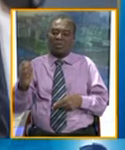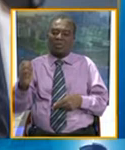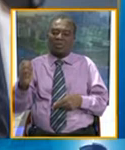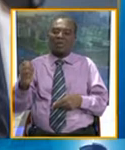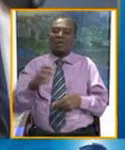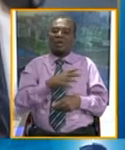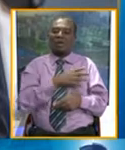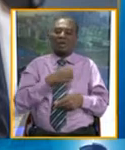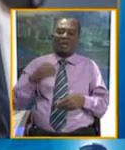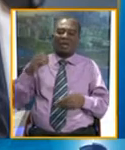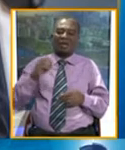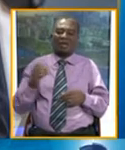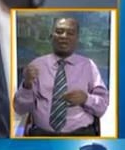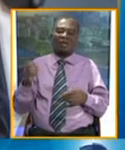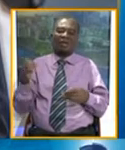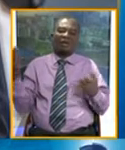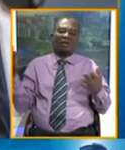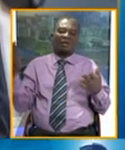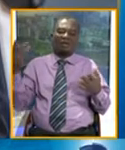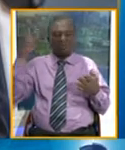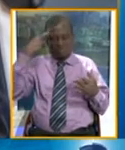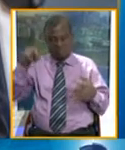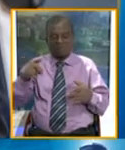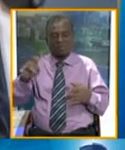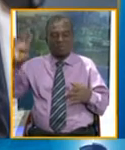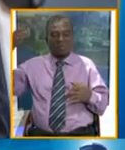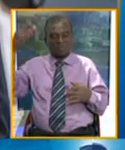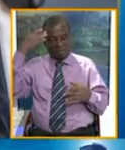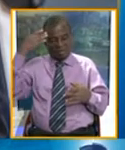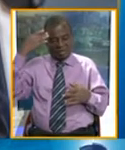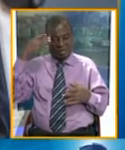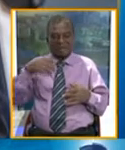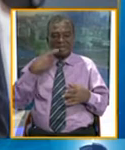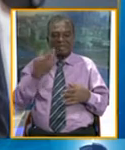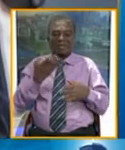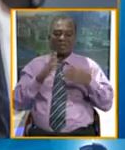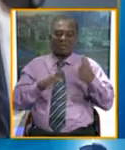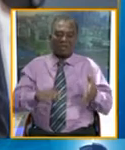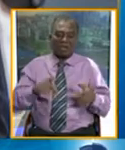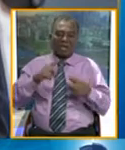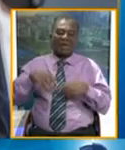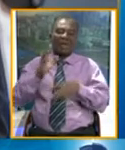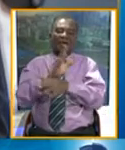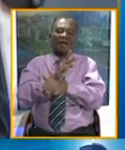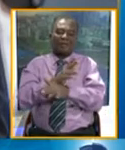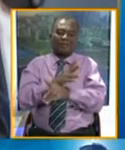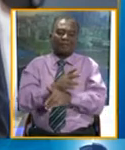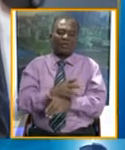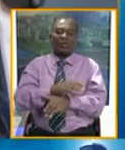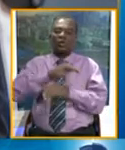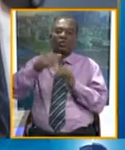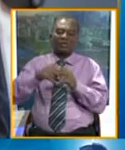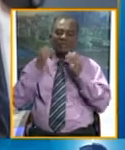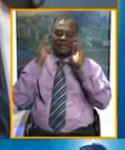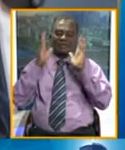Ahmed Bakayoko, décédé le 10 mars dernier à Fribourg, en Allemagne. Les ressortissants ivoiriens vivant en Afrique du